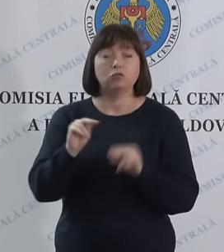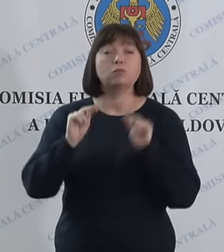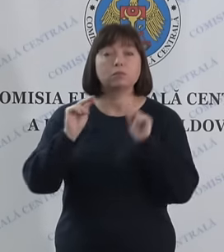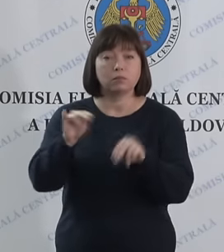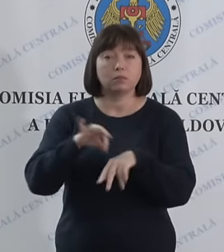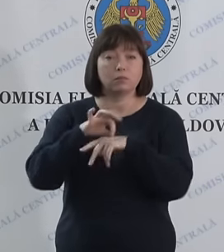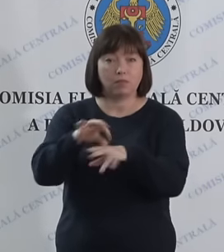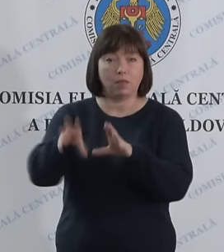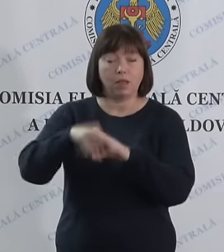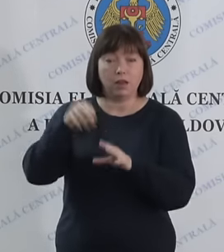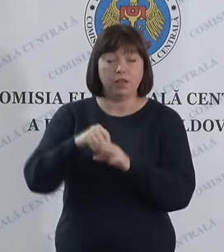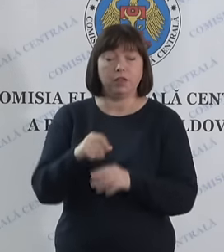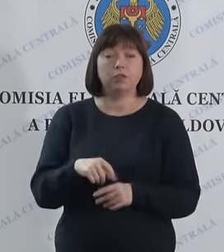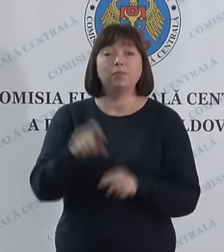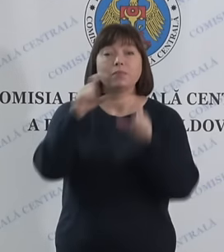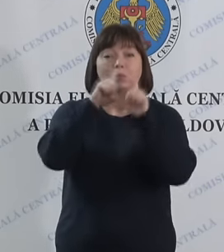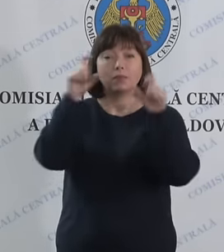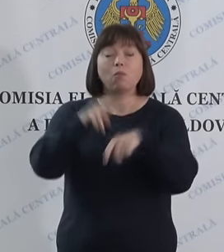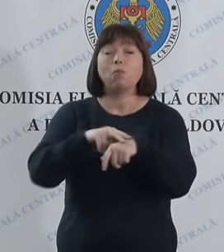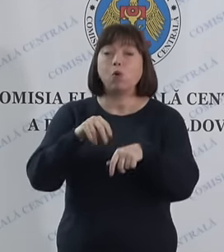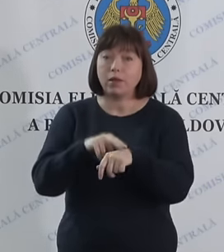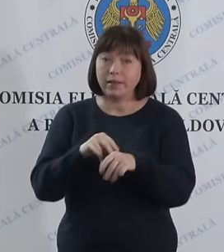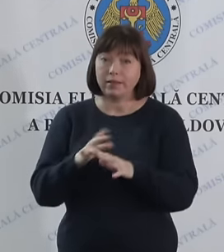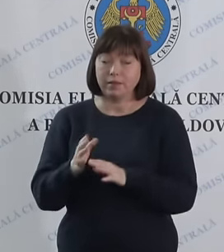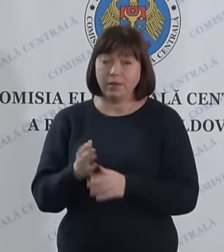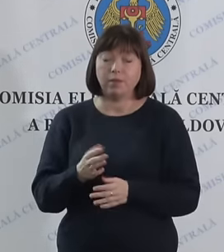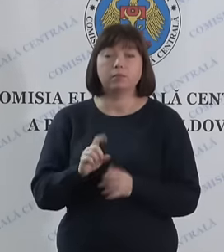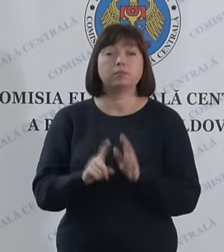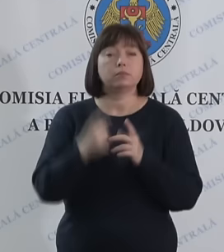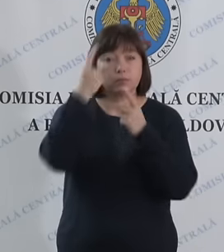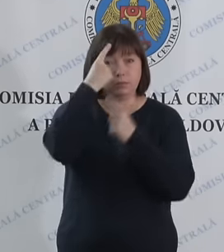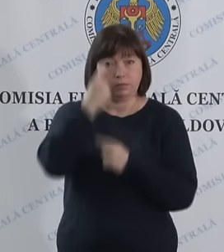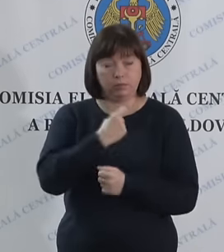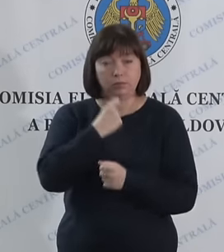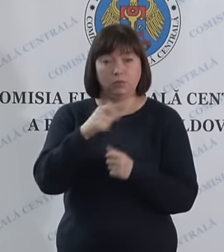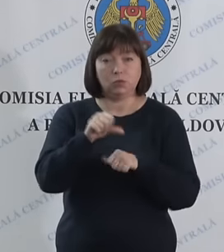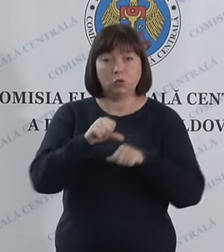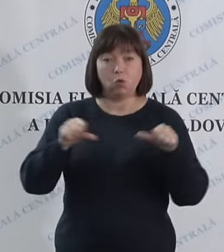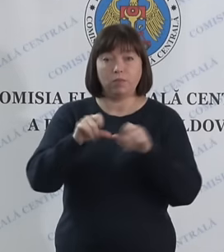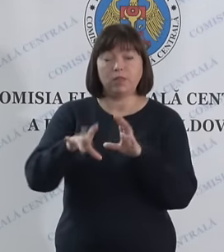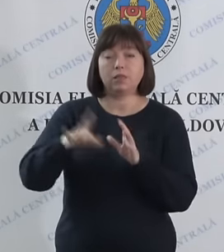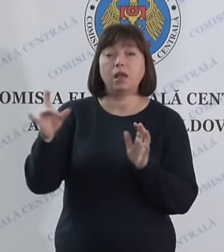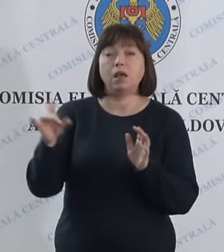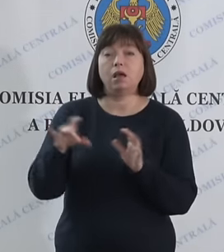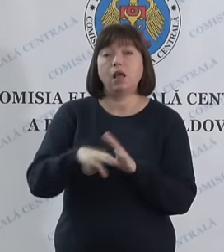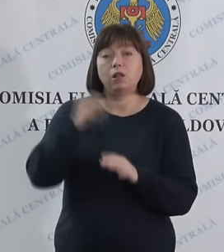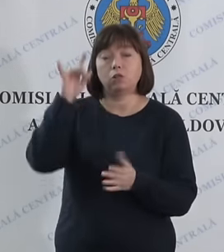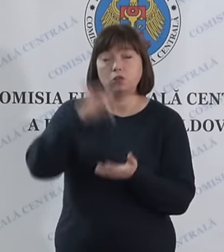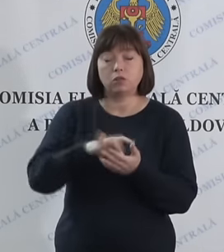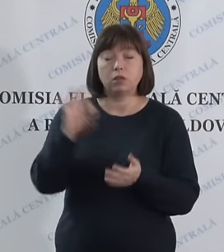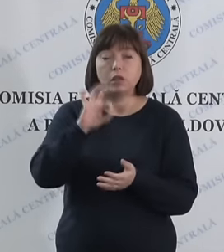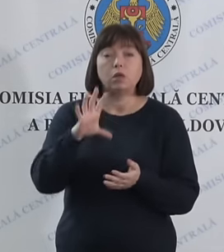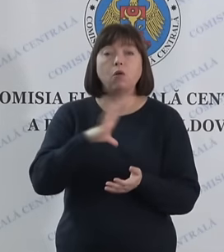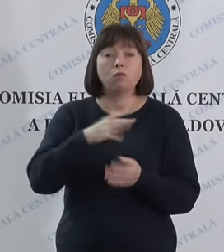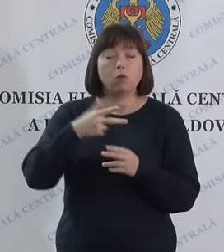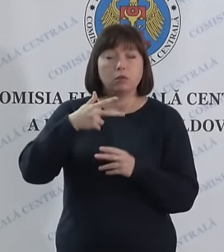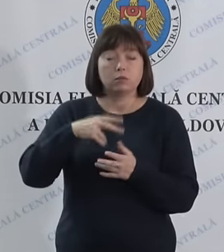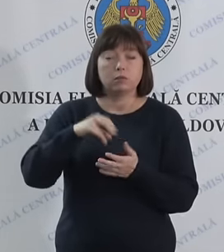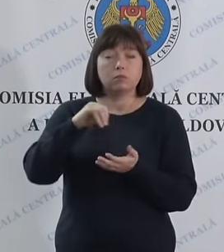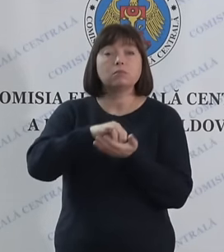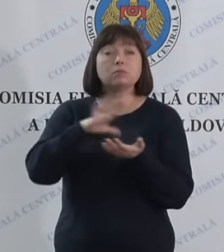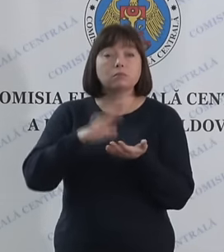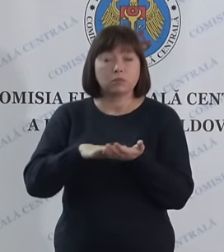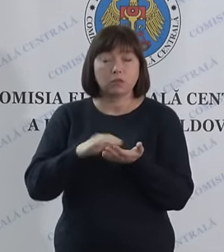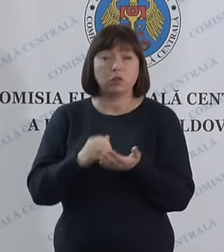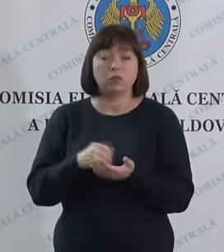votare. Inspectoratul General de Poliție a informat Comisia Electorală Centrală despre înregistrarea, până la